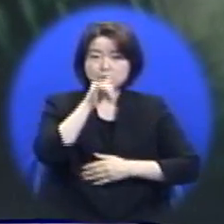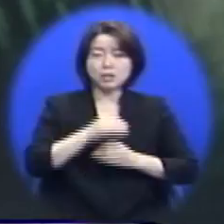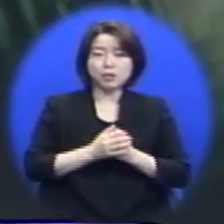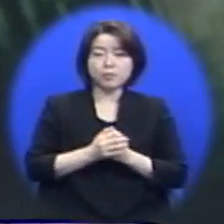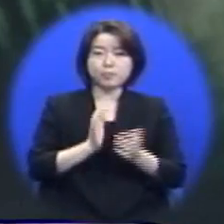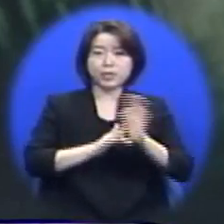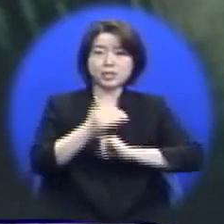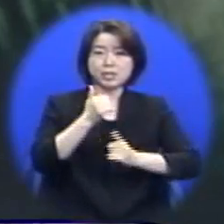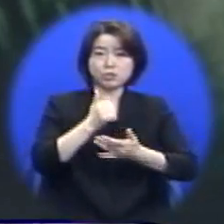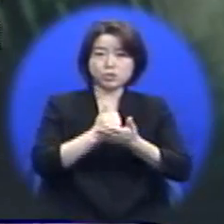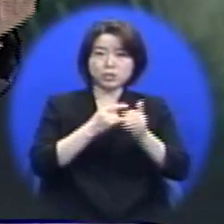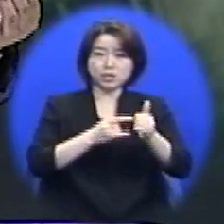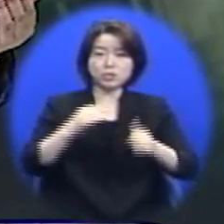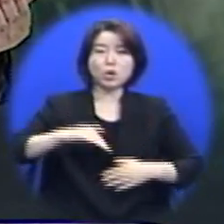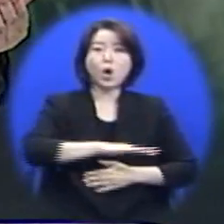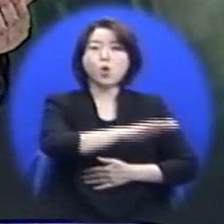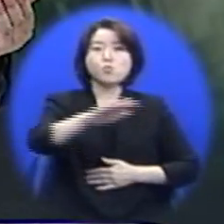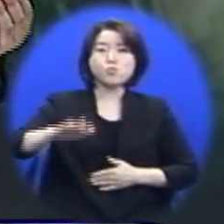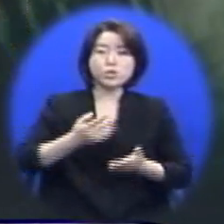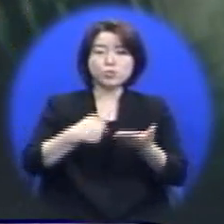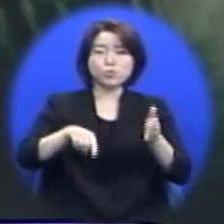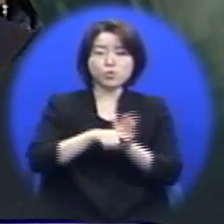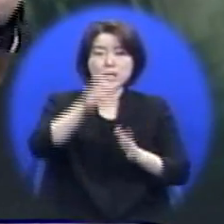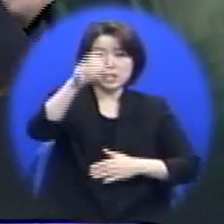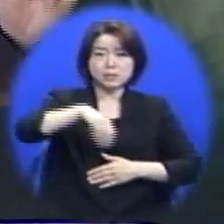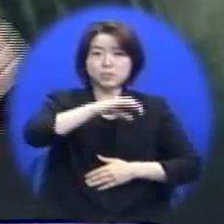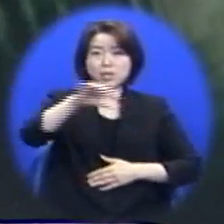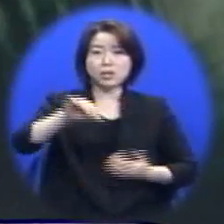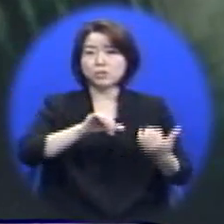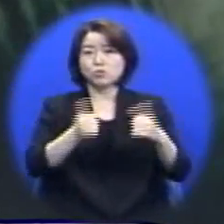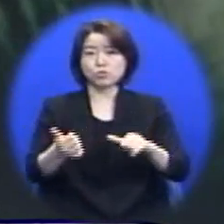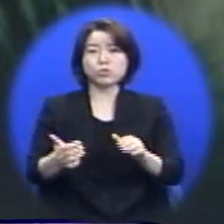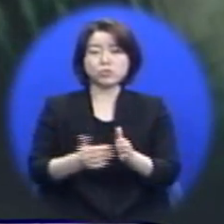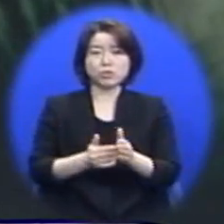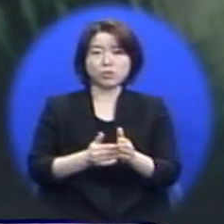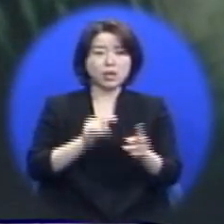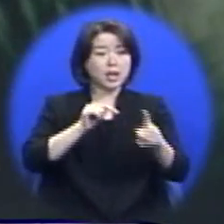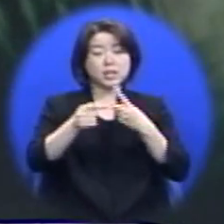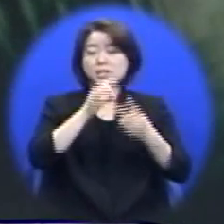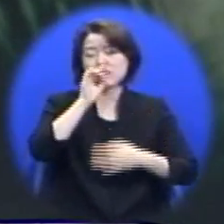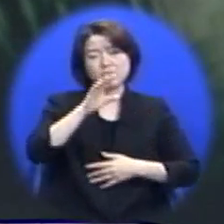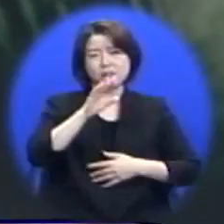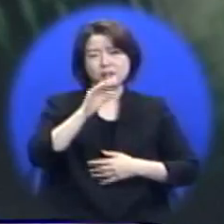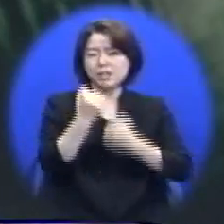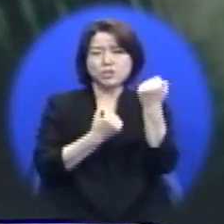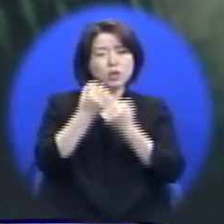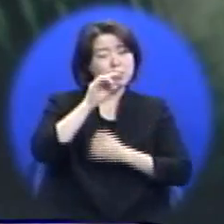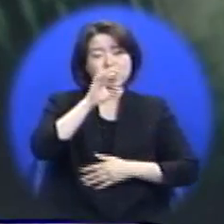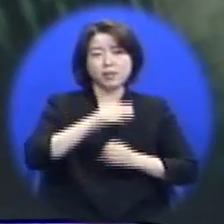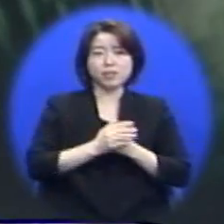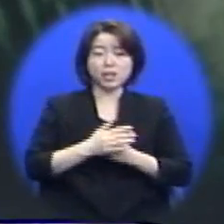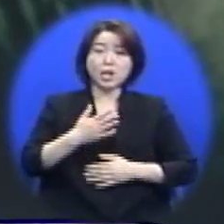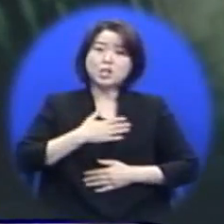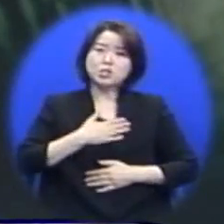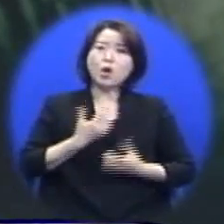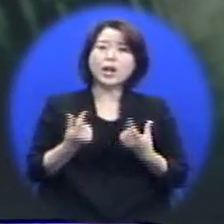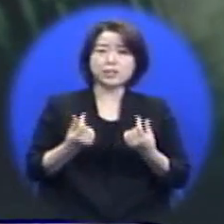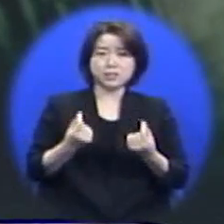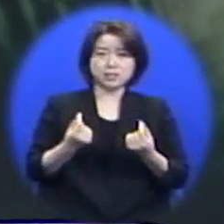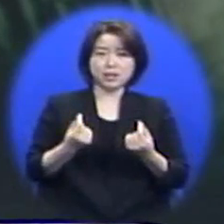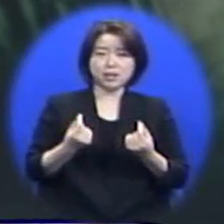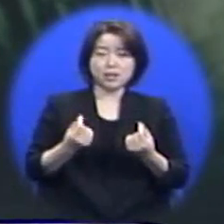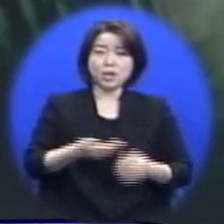예수님께서 우리 위해서 십자가에 죽으셨잖아요. 이해가 안 돼요. 설명이 안 됩니다. 우리 같은 자를, 저와 여러분을